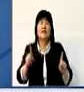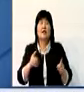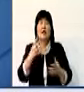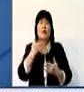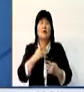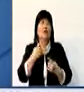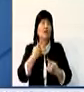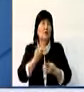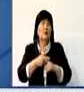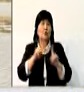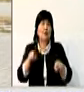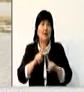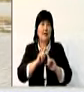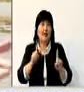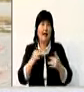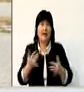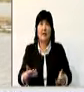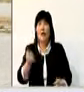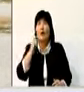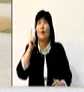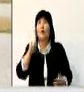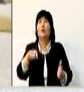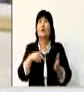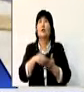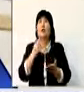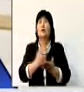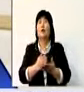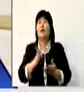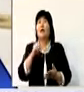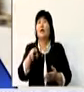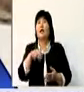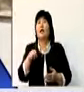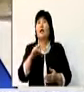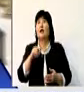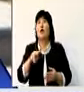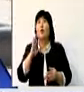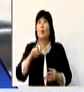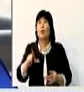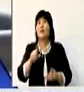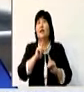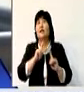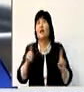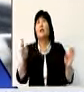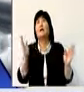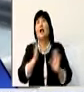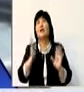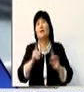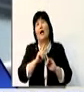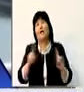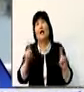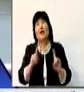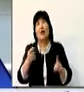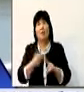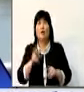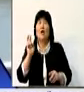таңдай қақтырады. Көне шаһар Бұлғар Еділ өзенінің жағасында орналасқан, тамаша тамылжыған табиғатымен ерекшеленеді. Сондықтан